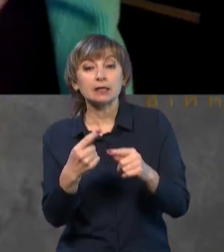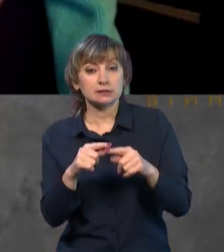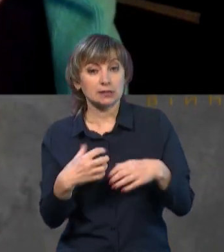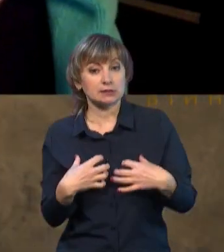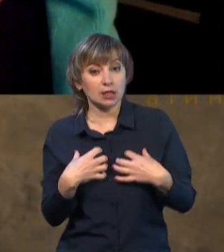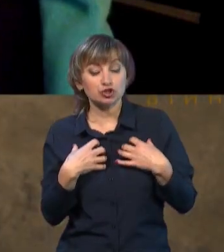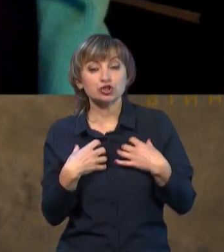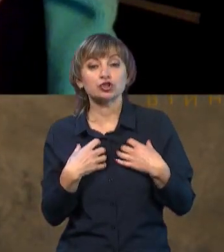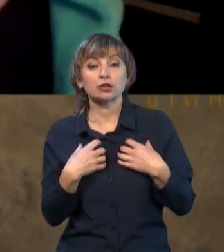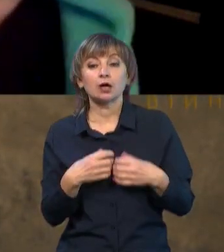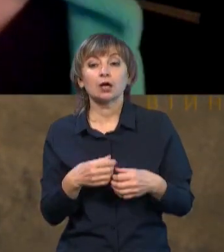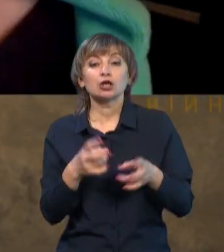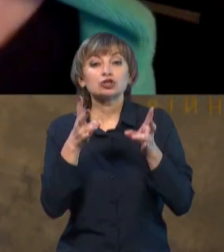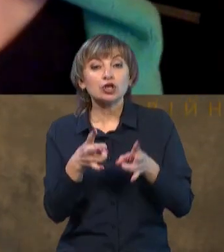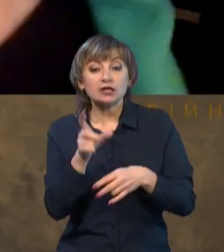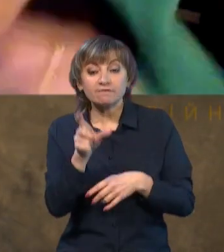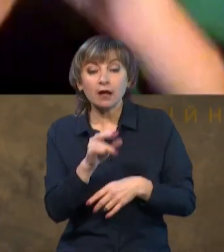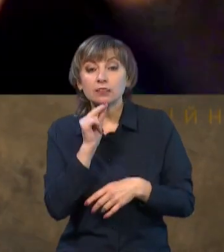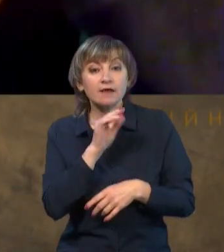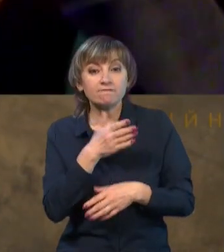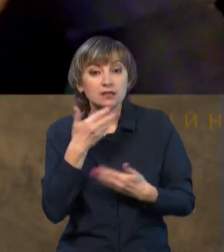найстрашніше, тому що, знову ж таки, жертва не винна.